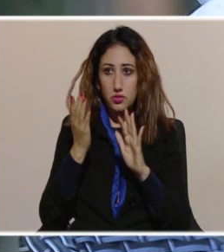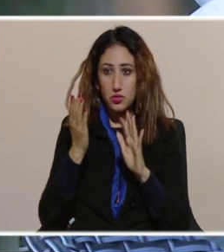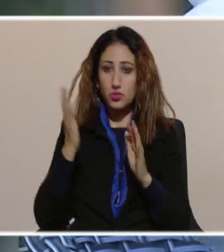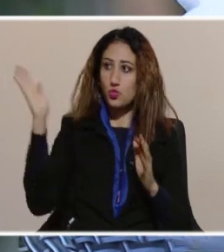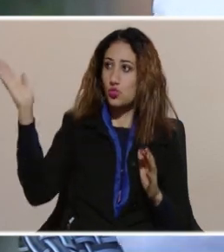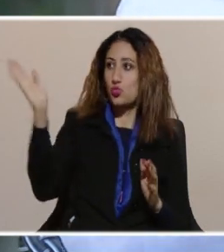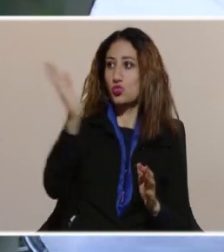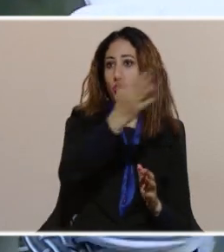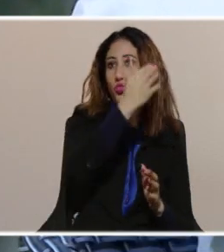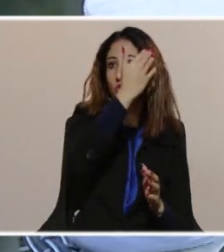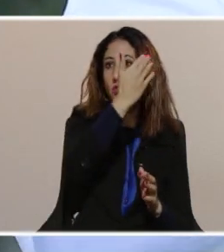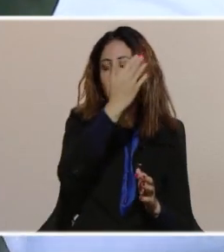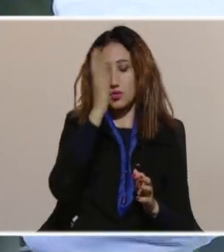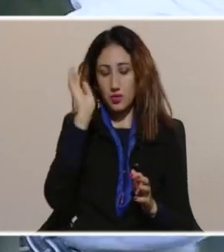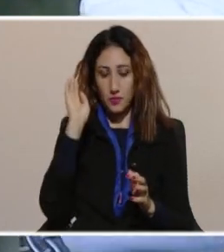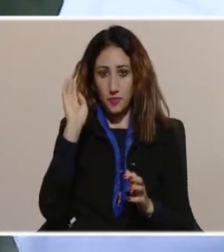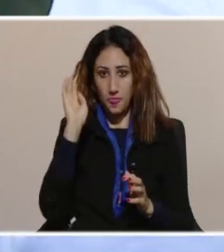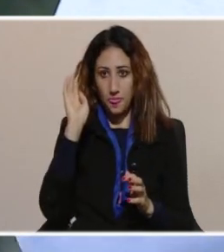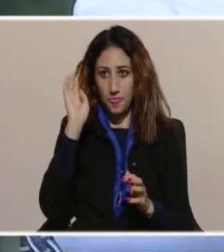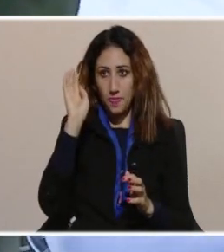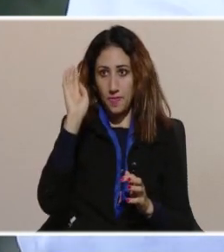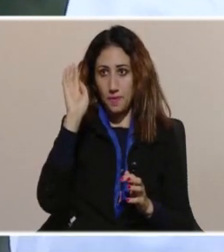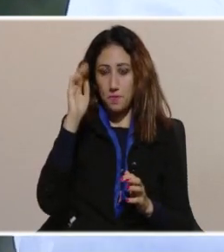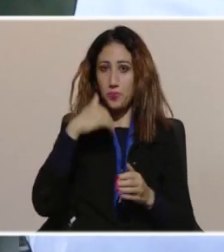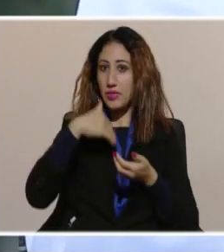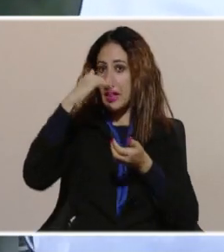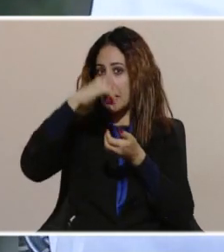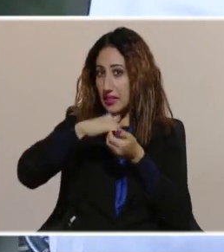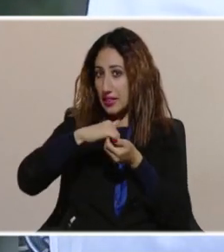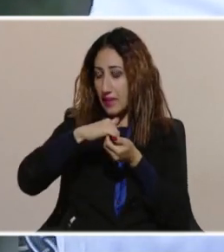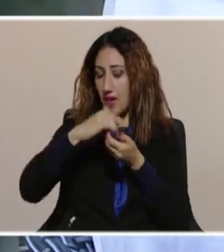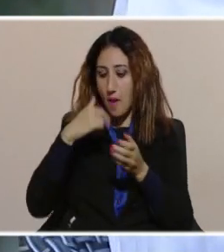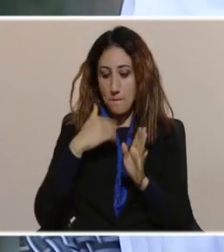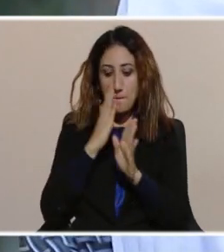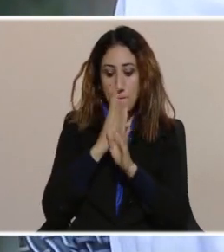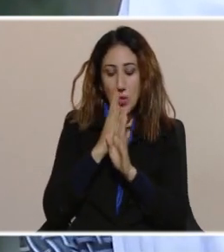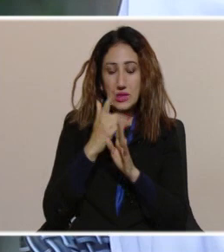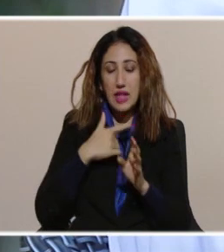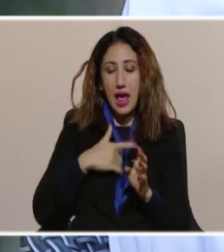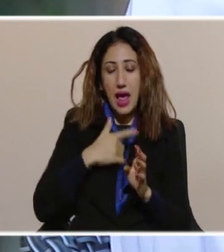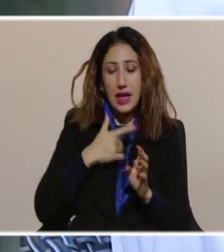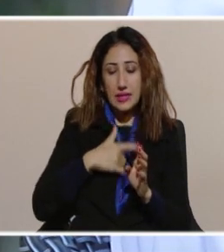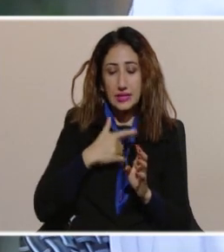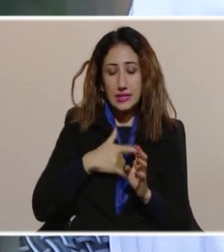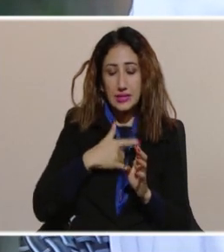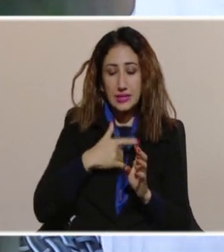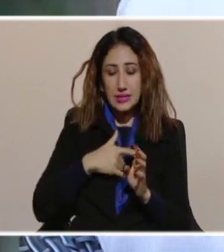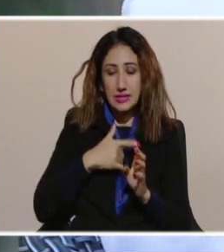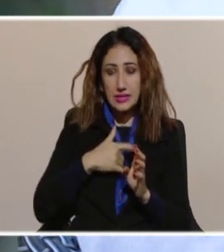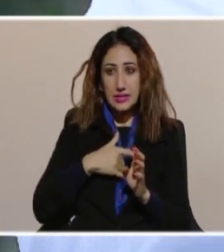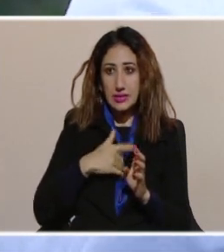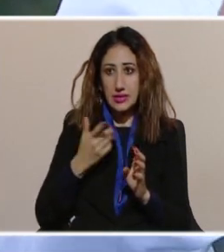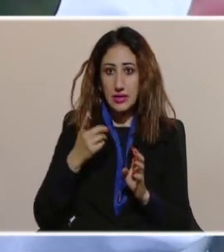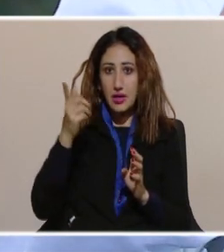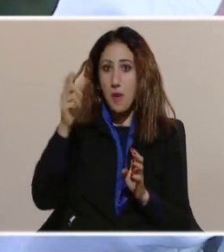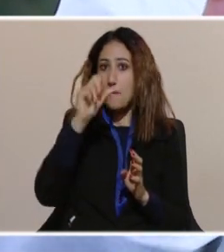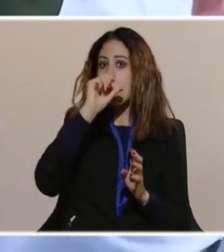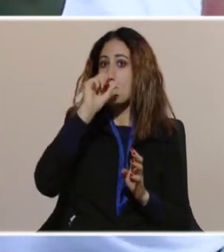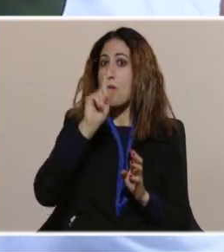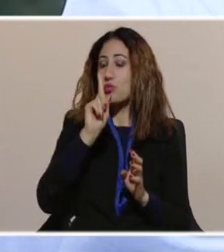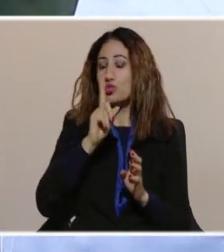اتشال ورجع، لان اتفقت معاهم انا كممثل، حسيت ان الراجل ده ما بيشربش.